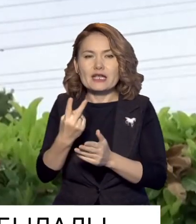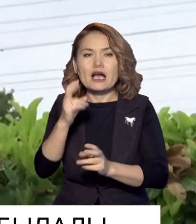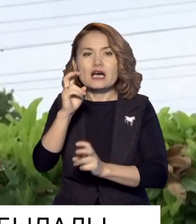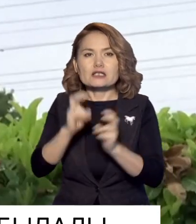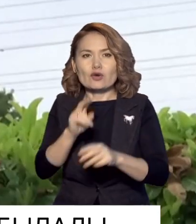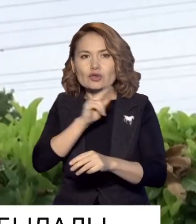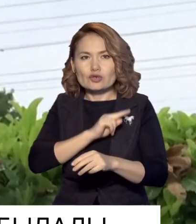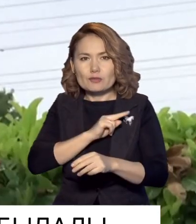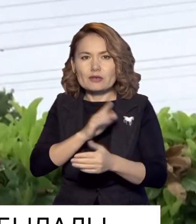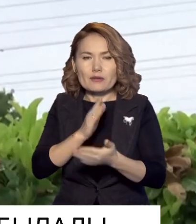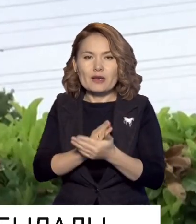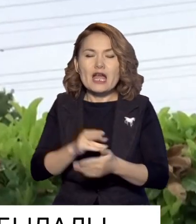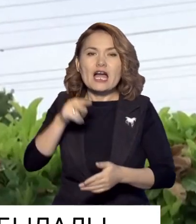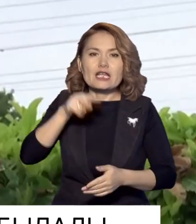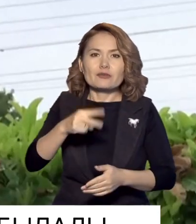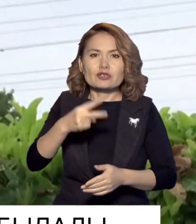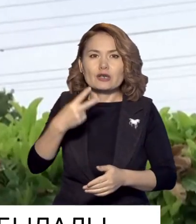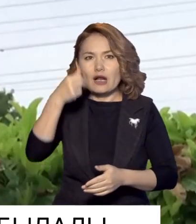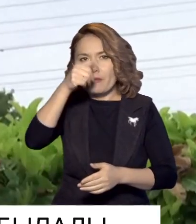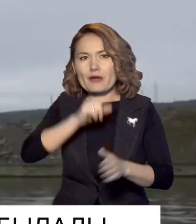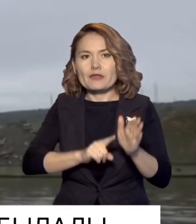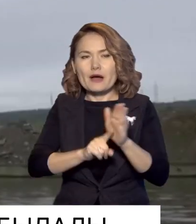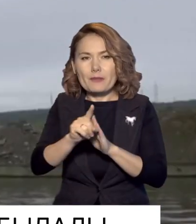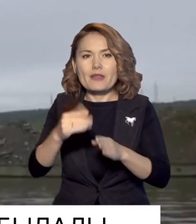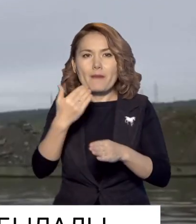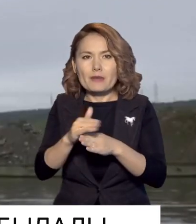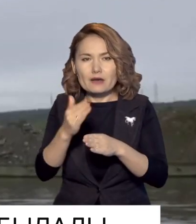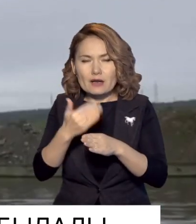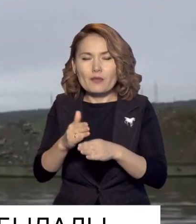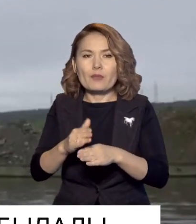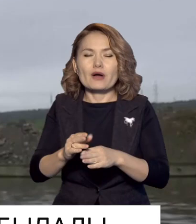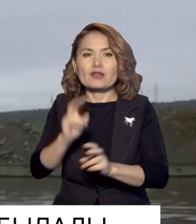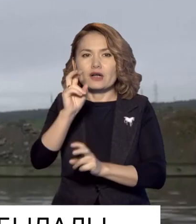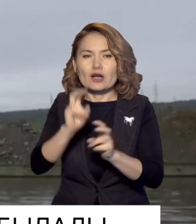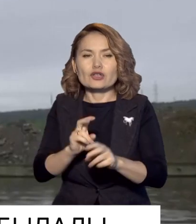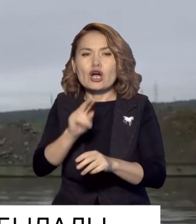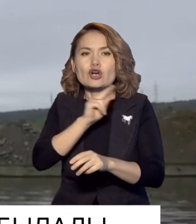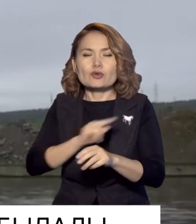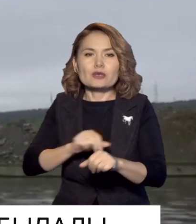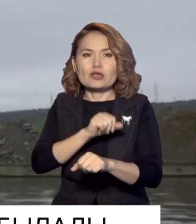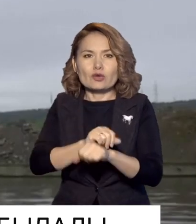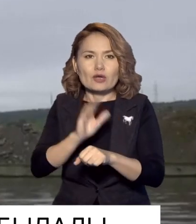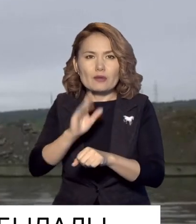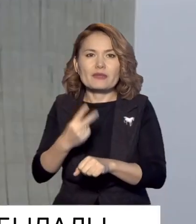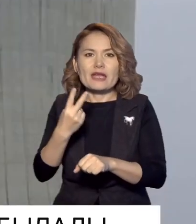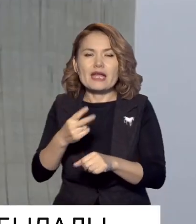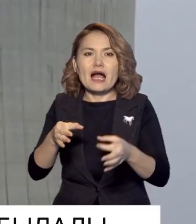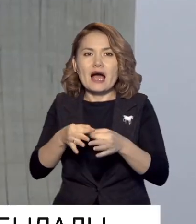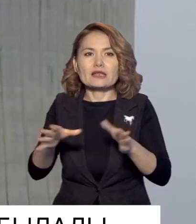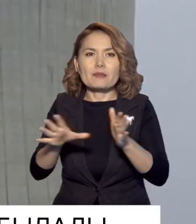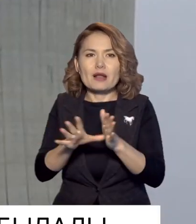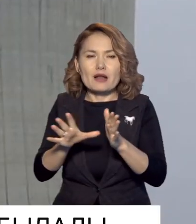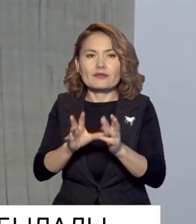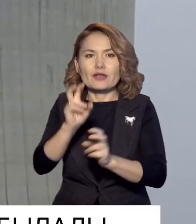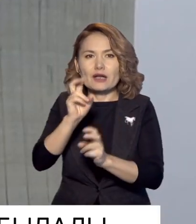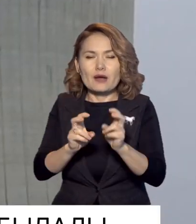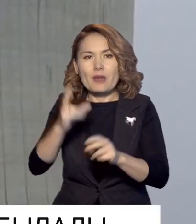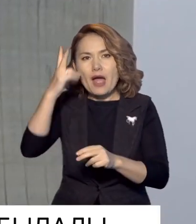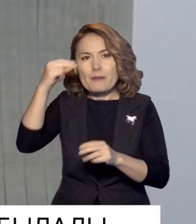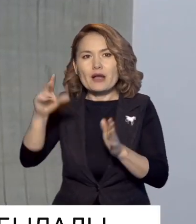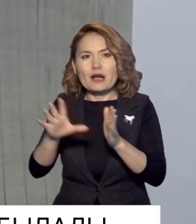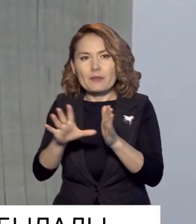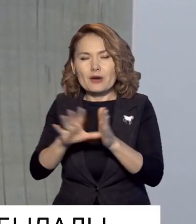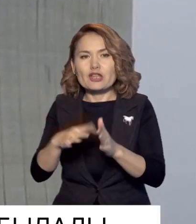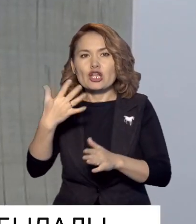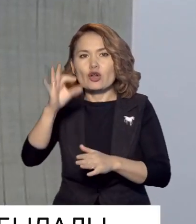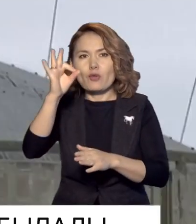тұр. Олардың қызметі 2022 жылдан бастап біртіндеп тоқтатыла бастайды. Айта кетсек, екі атом электр станциясы Бельгиядағы электр